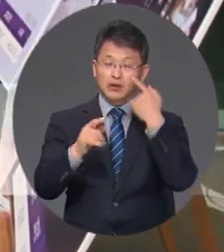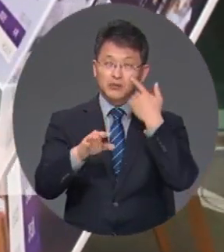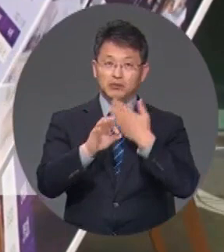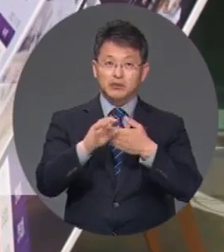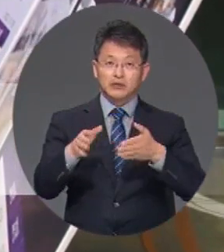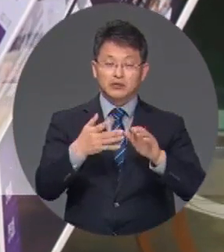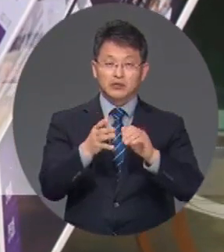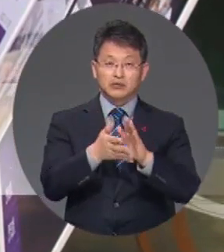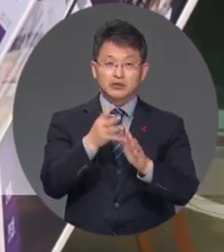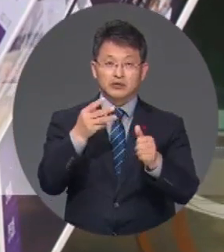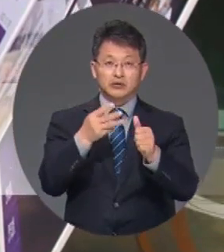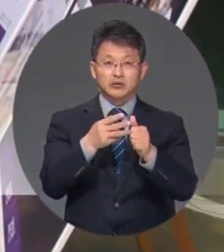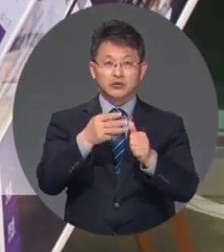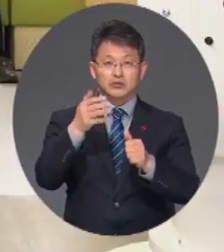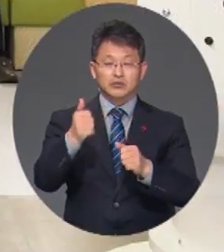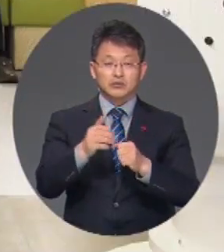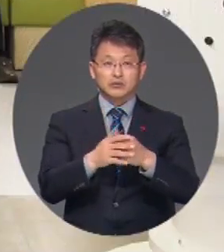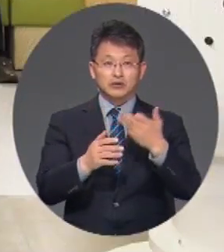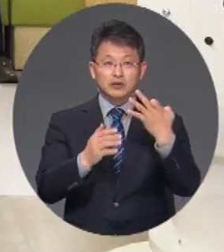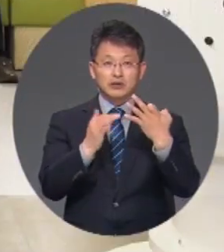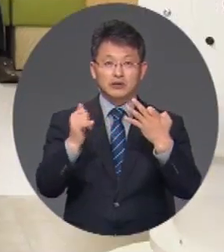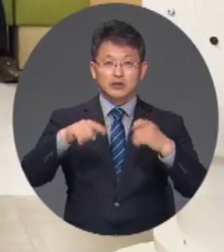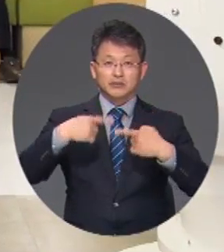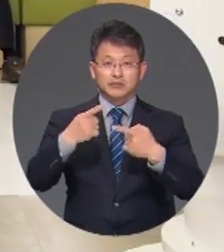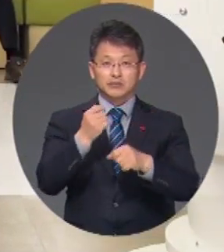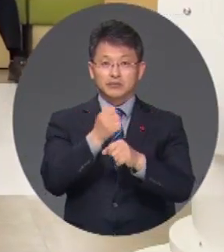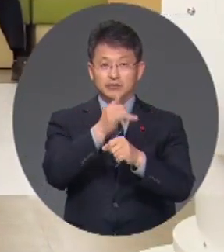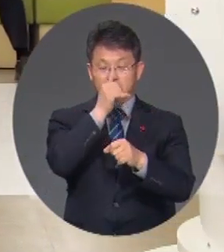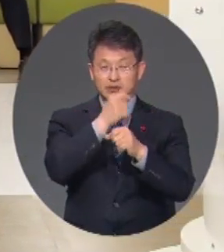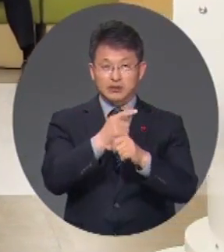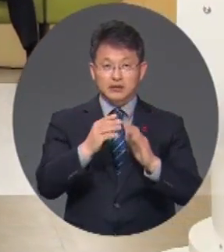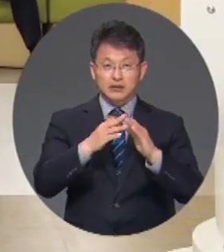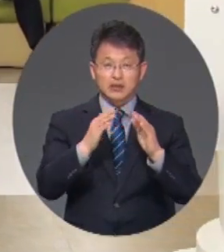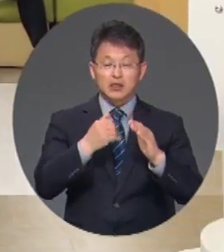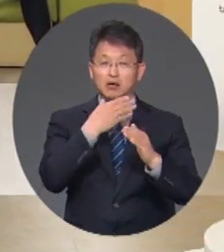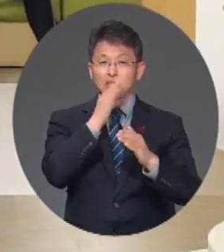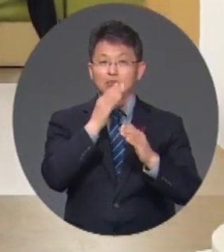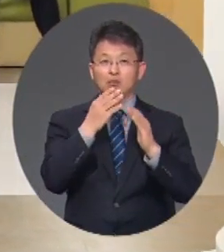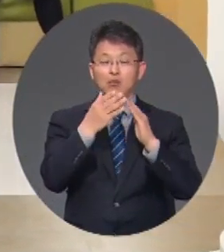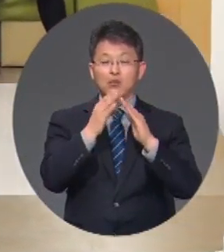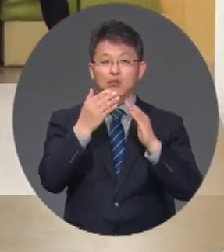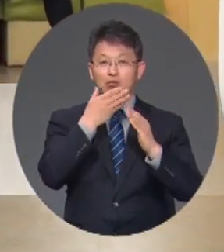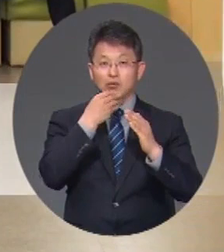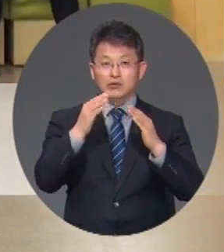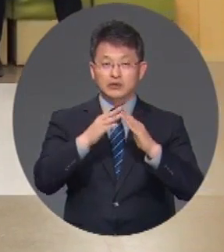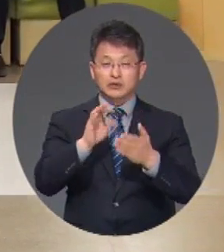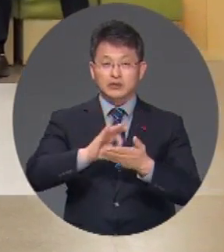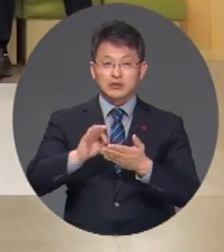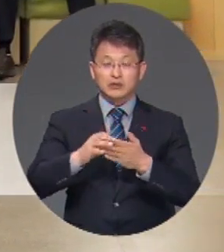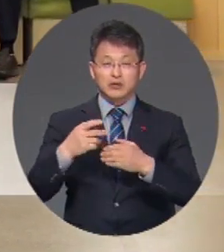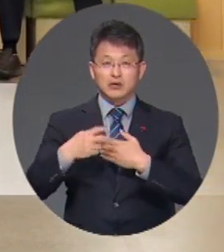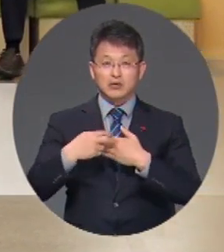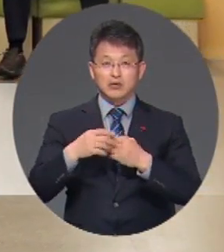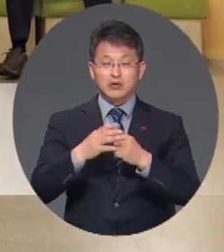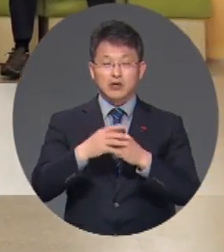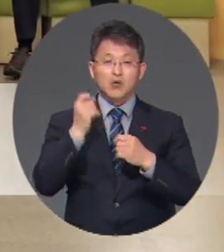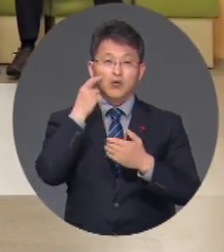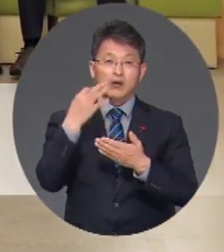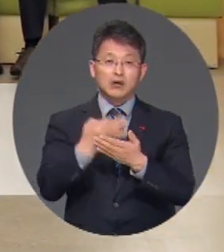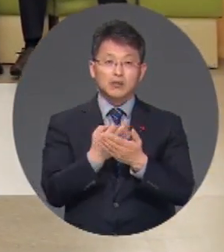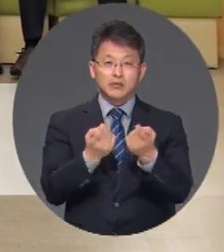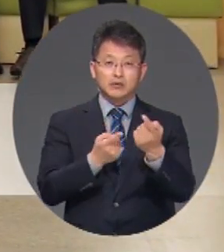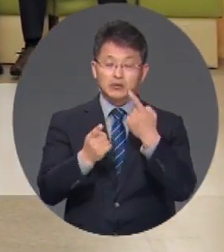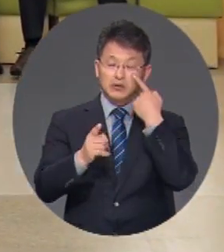회의에는 돈의 시장과 군수 14명이 참석해 제가 놓인 복지시설을 이용하는 의료수급자의 요양